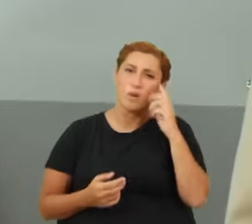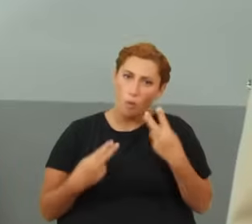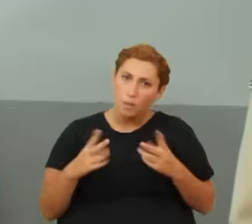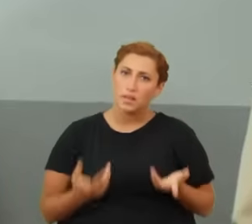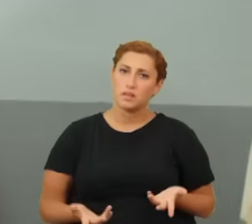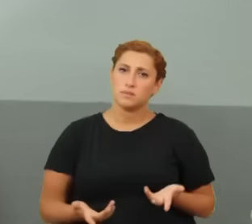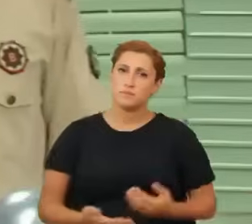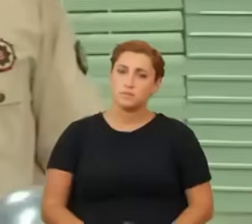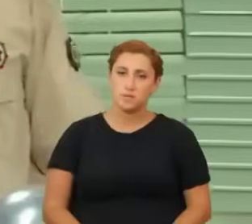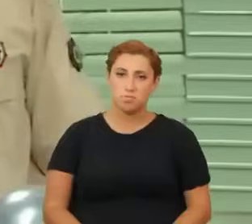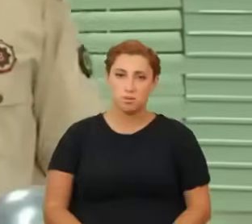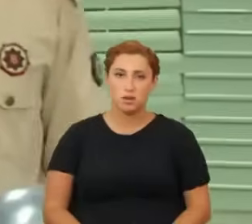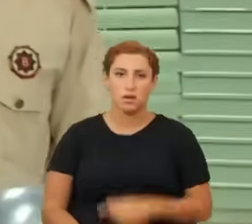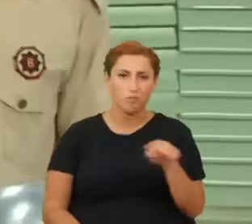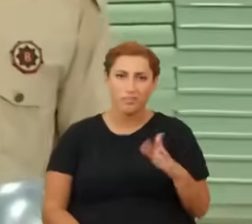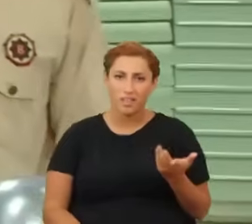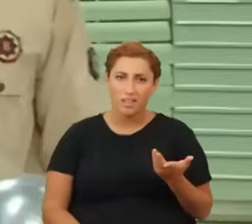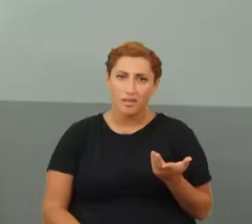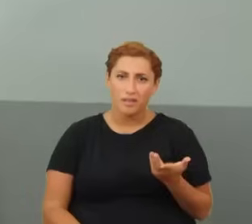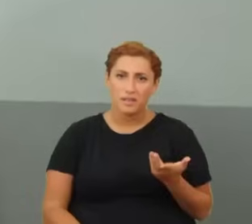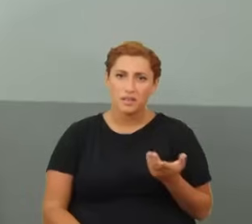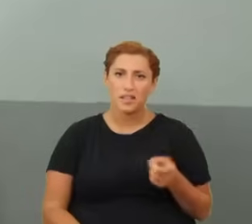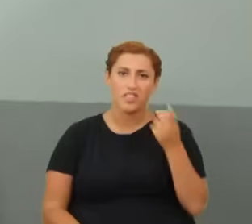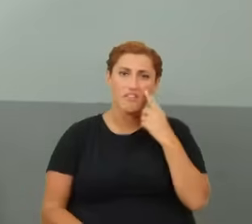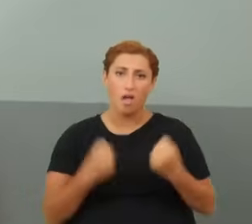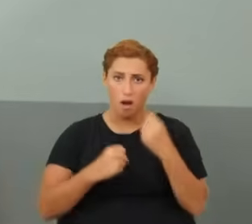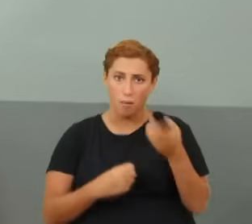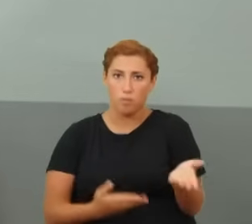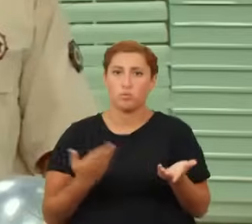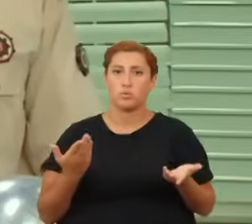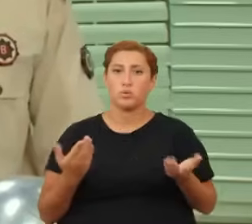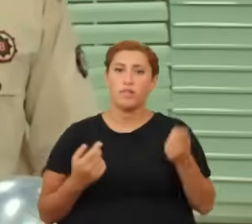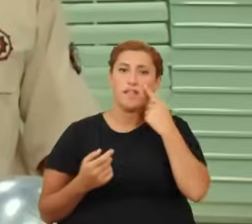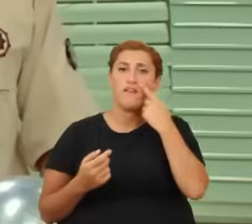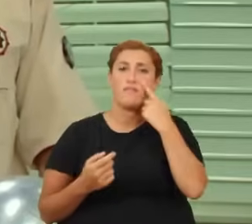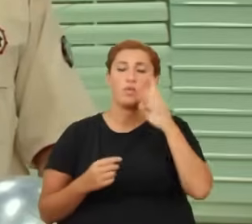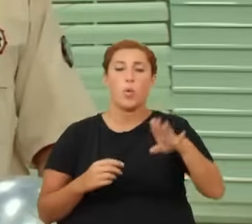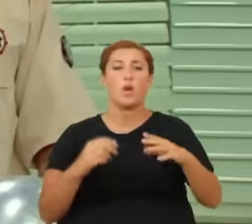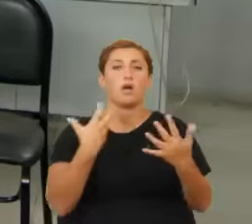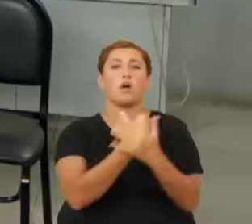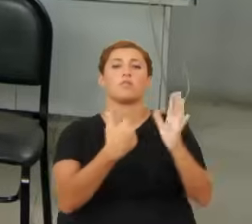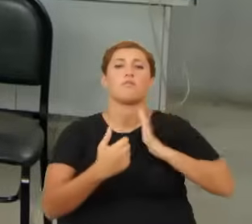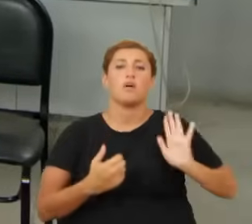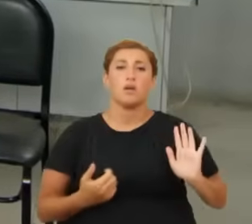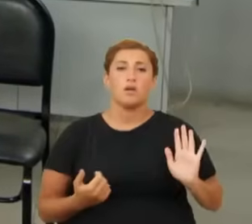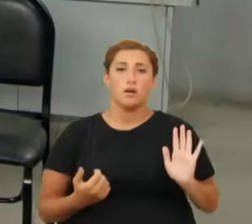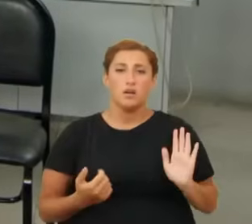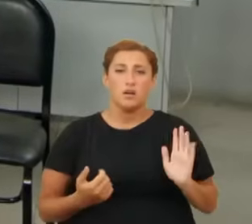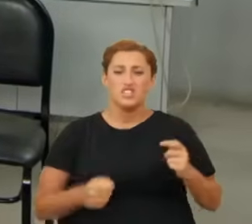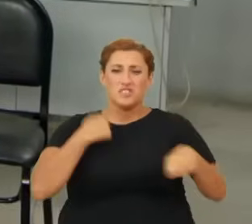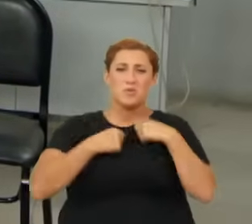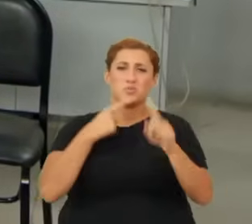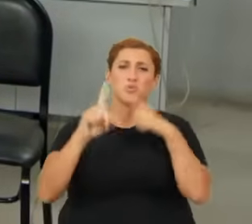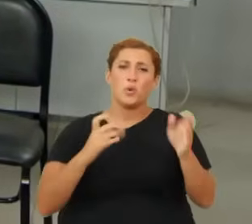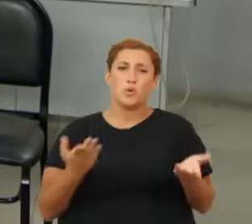ya? Hı? Bu nedir ya? Devletin oynaması bu ya. Devletin üzerine zimmetli ya. Saçma